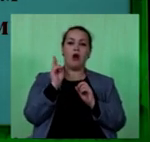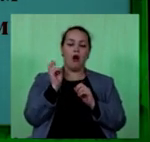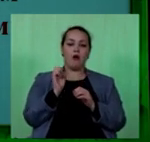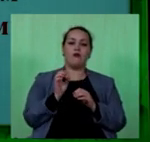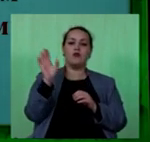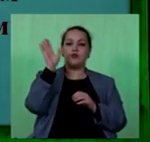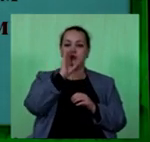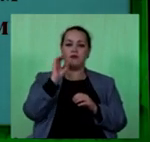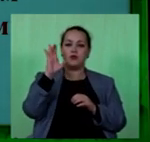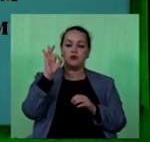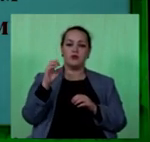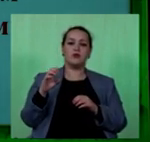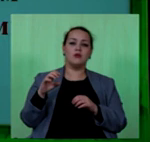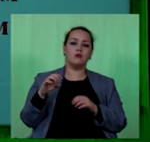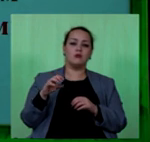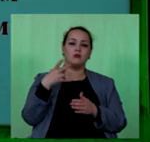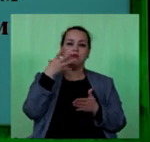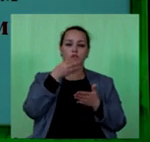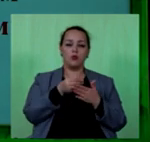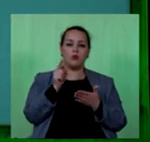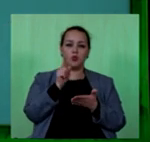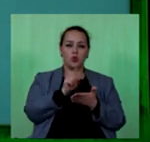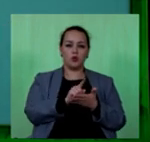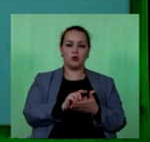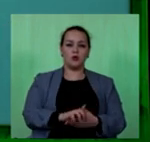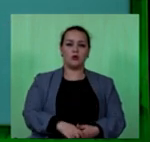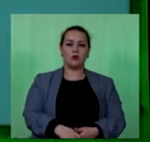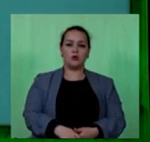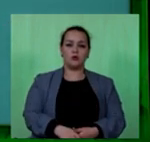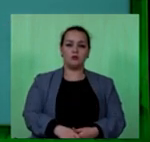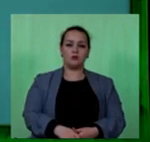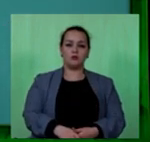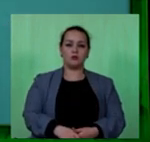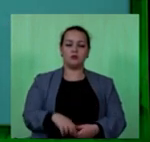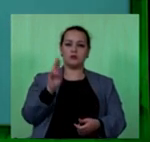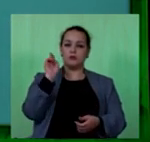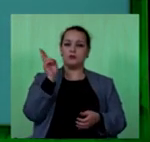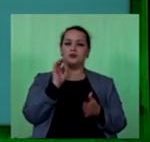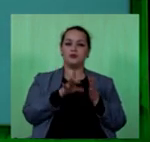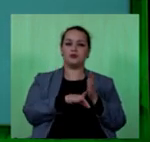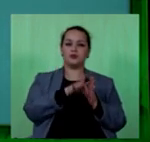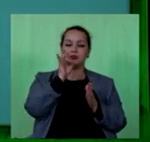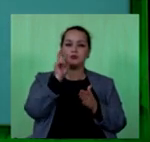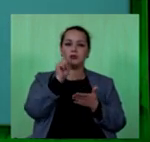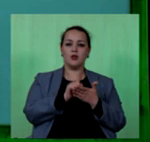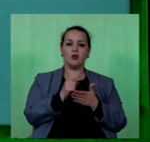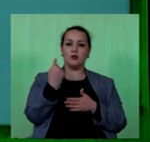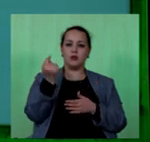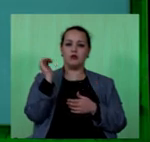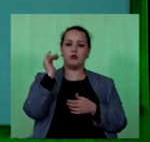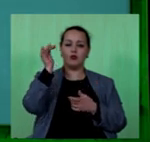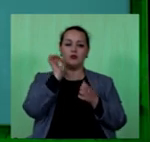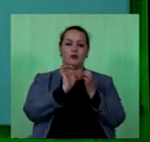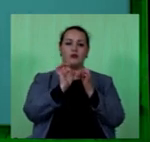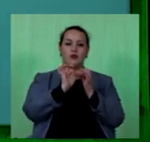своими заданиями те кто вы брали задание первого уровня проверяем